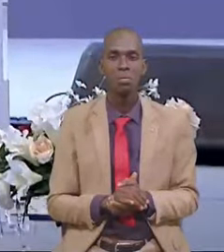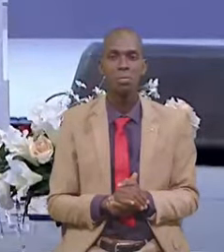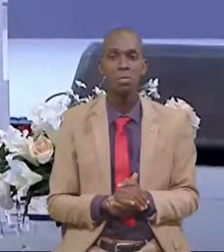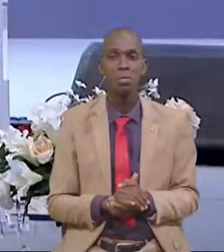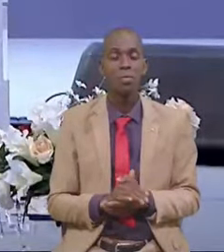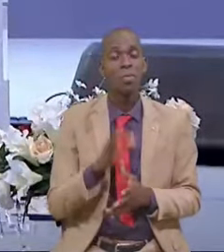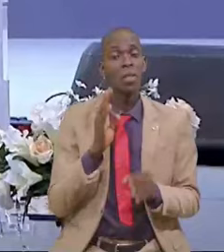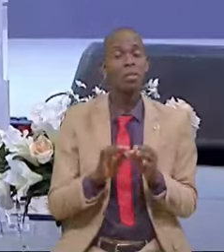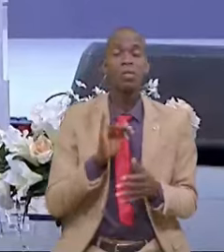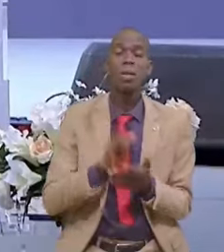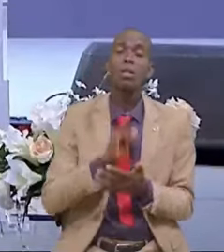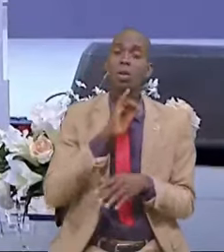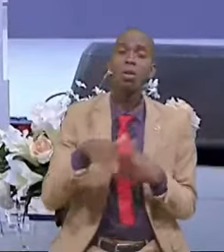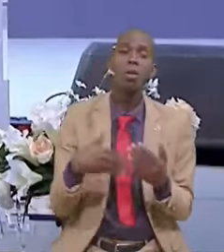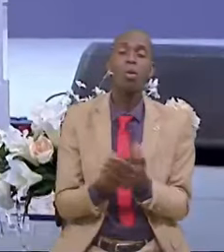as,